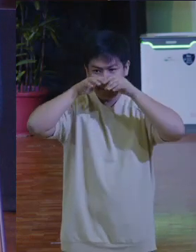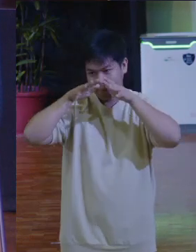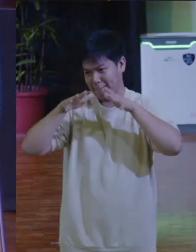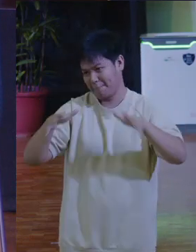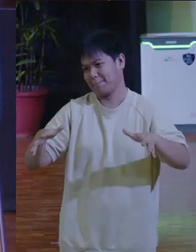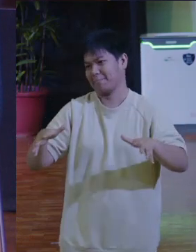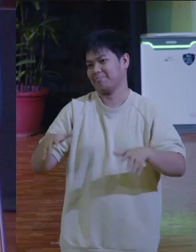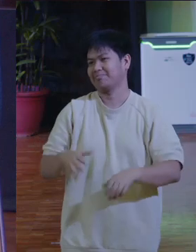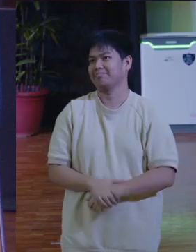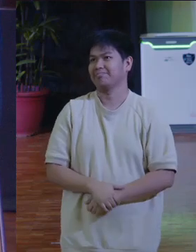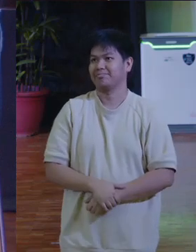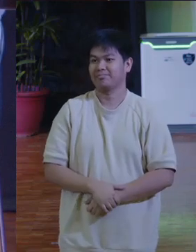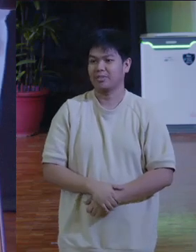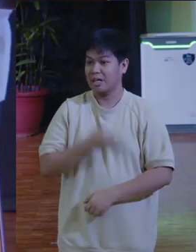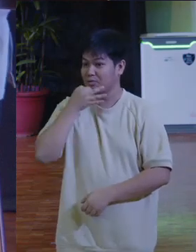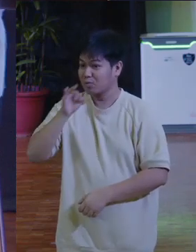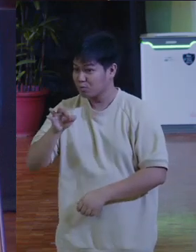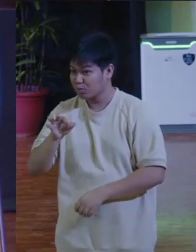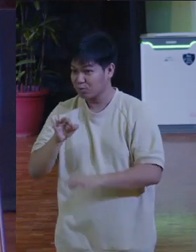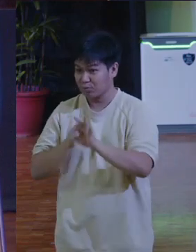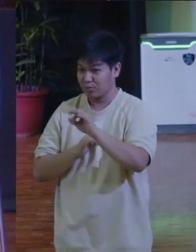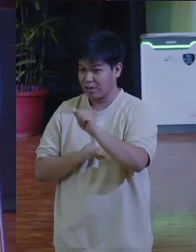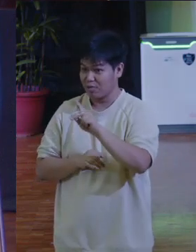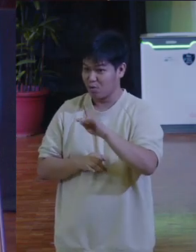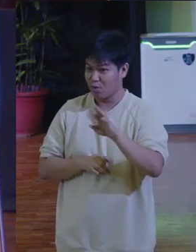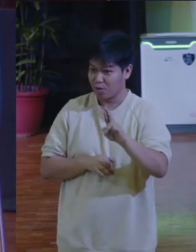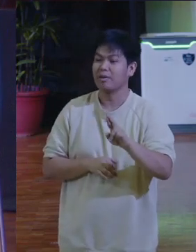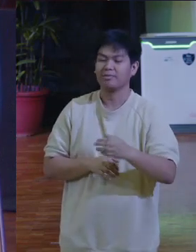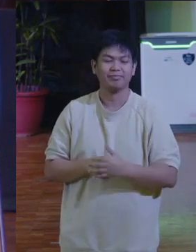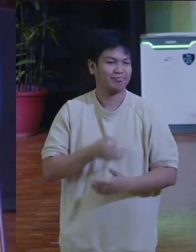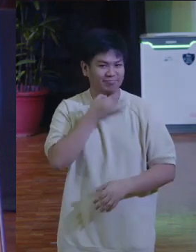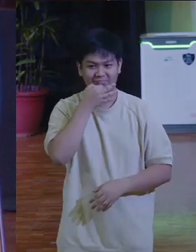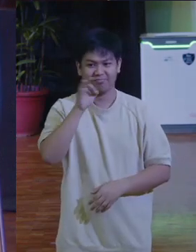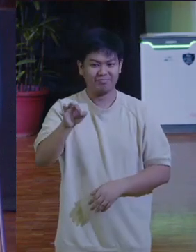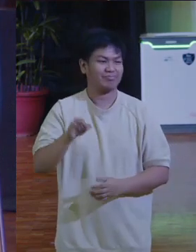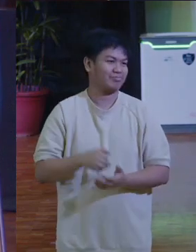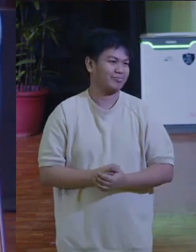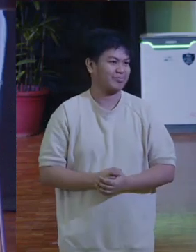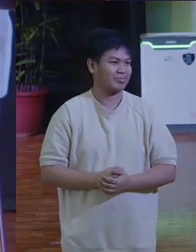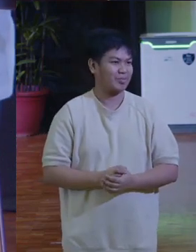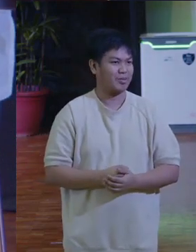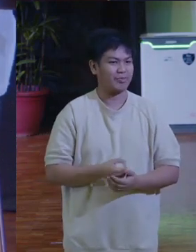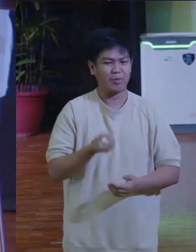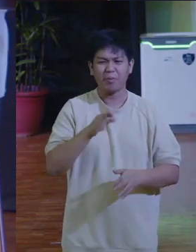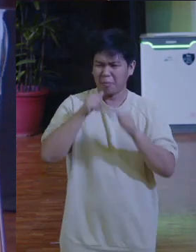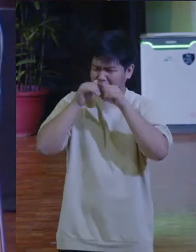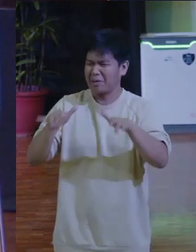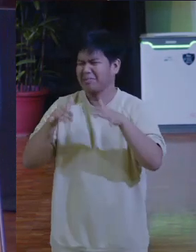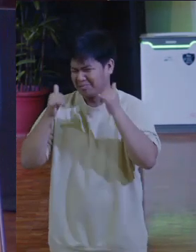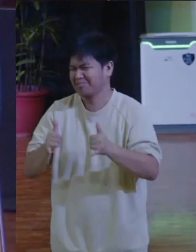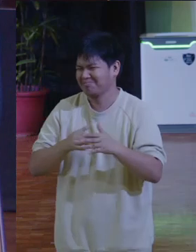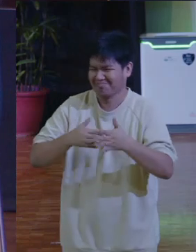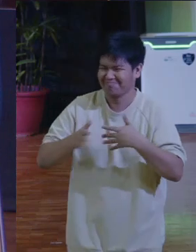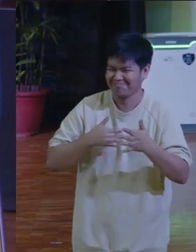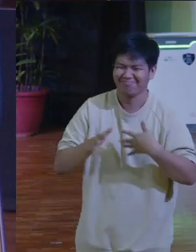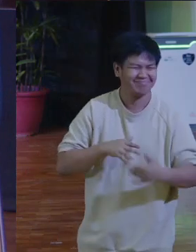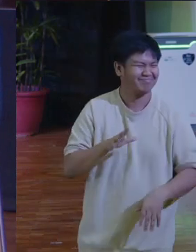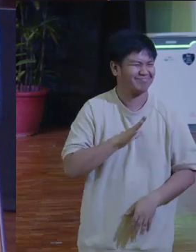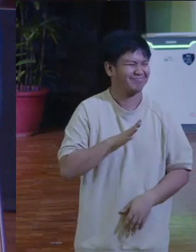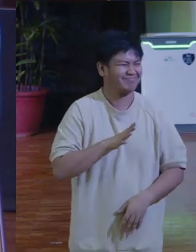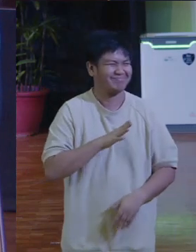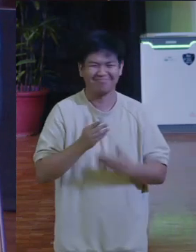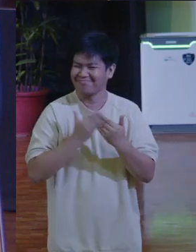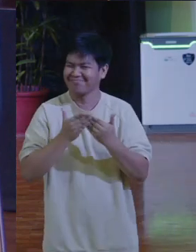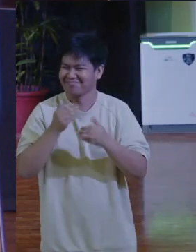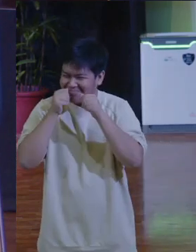po ng ating mensahe ay Proclaiming the Year of the Lord's Favor, ang pamamahayag ng taon ng kagandahang loob